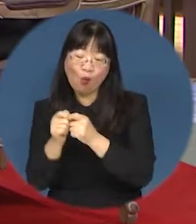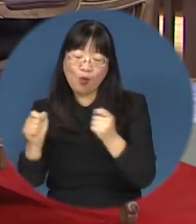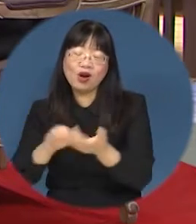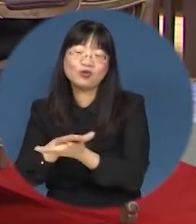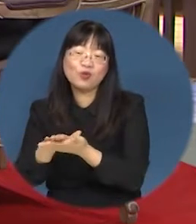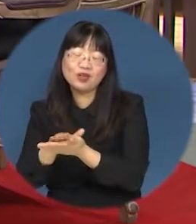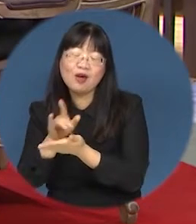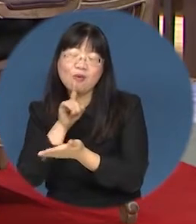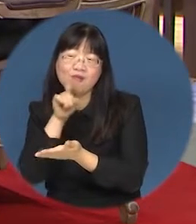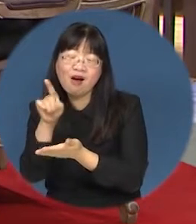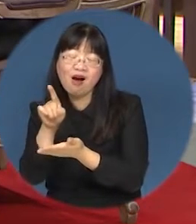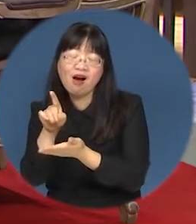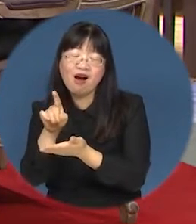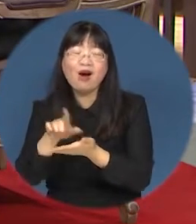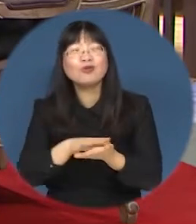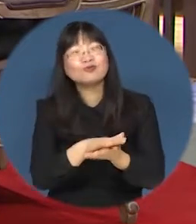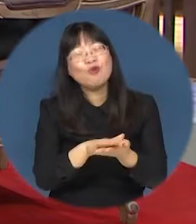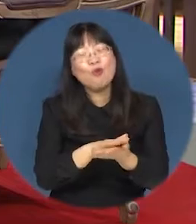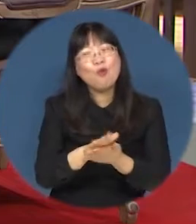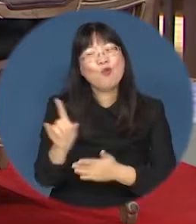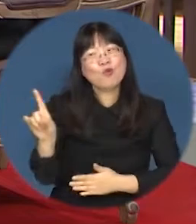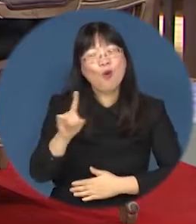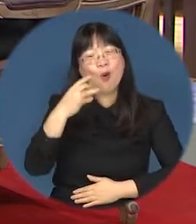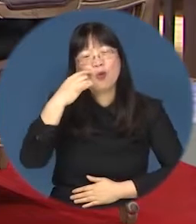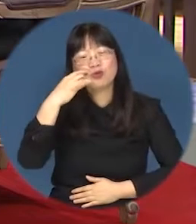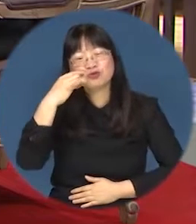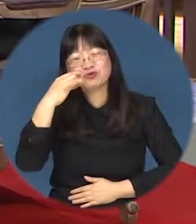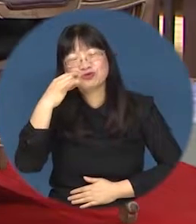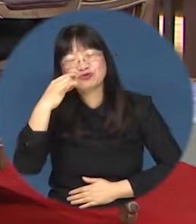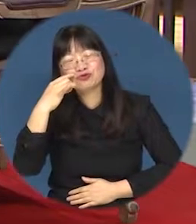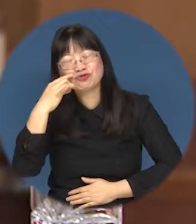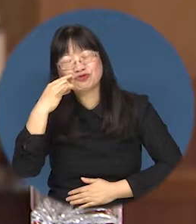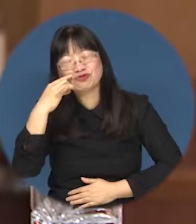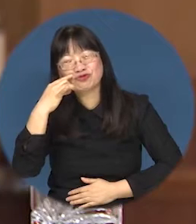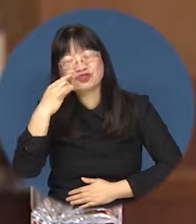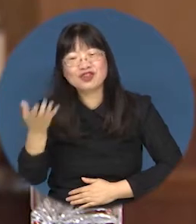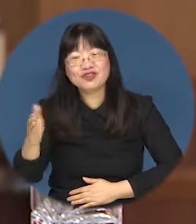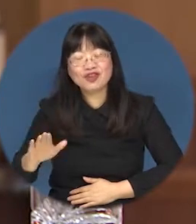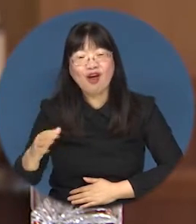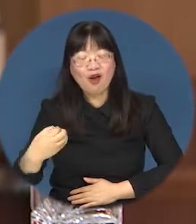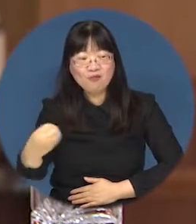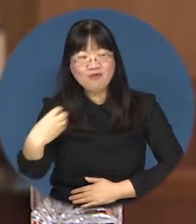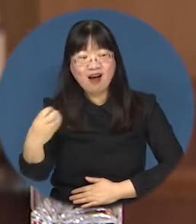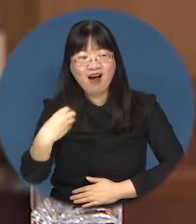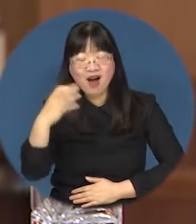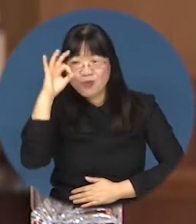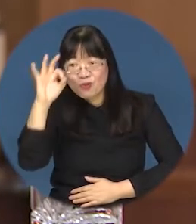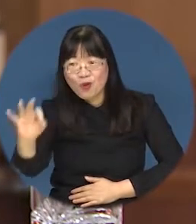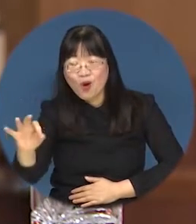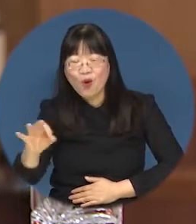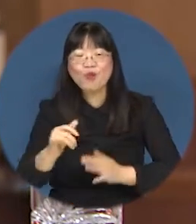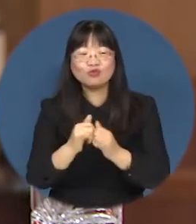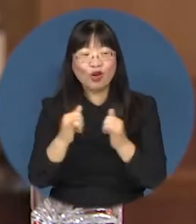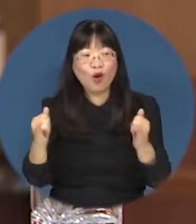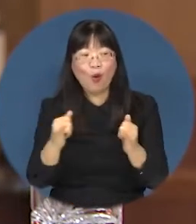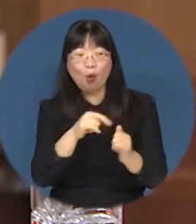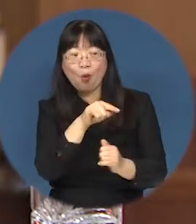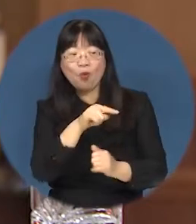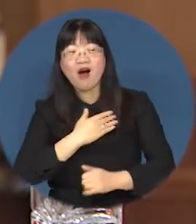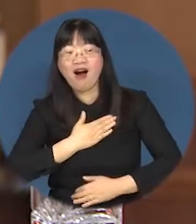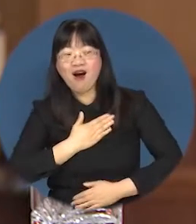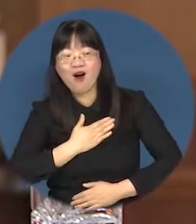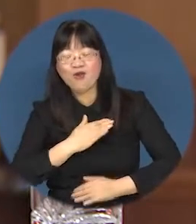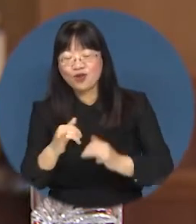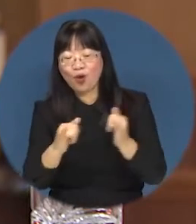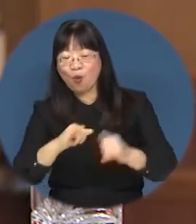놀았다고 그러시길래 전 뭐하고 노셨어요? 라고 물어보려고 했는데 예. 말씀 들어보니까 사람을 인식하고 예.